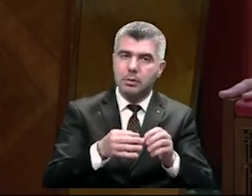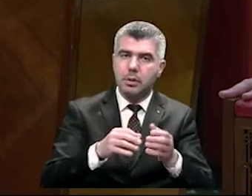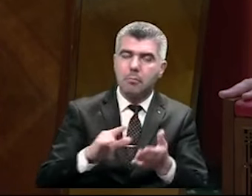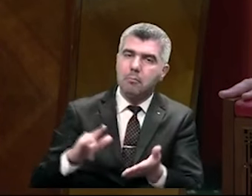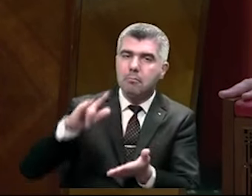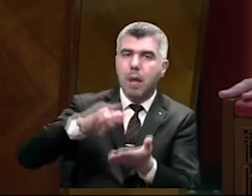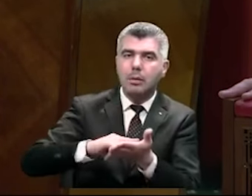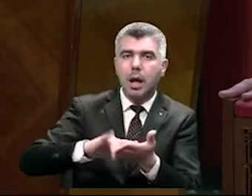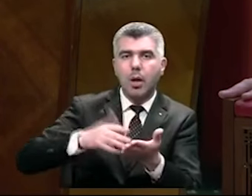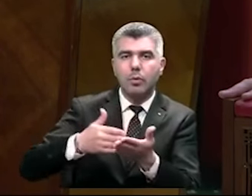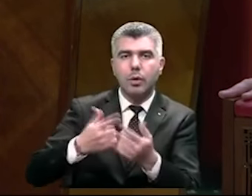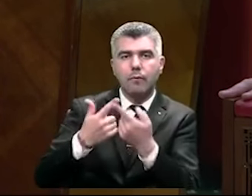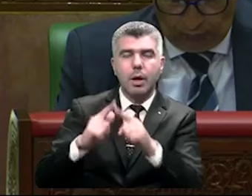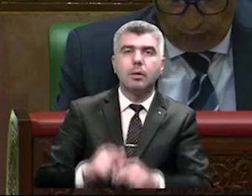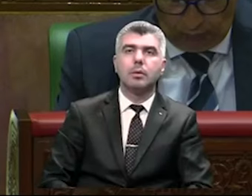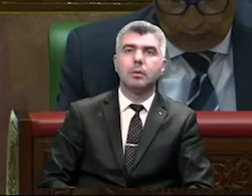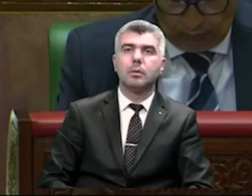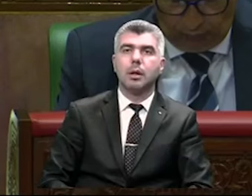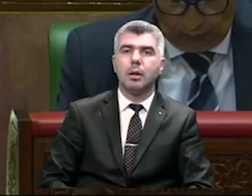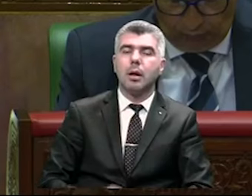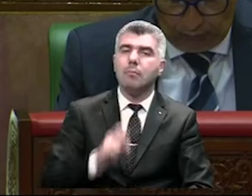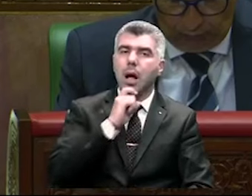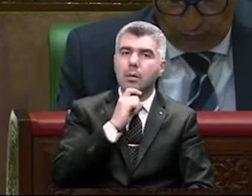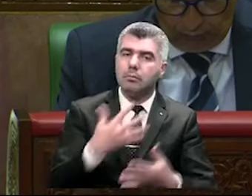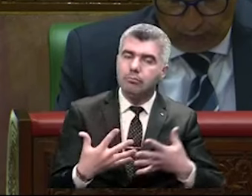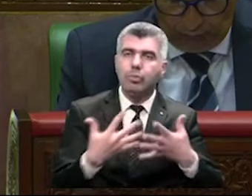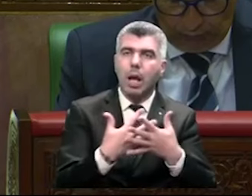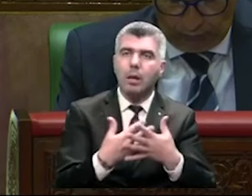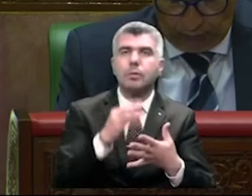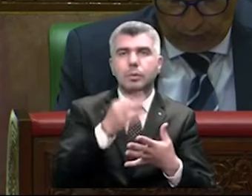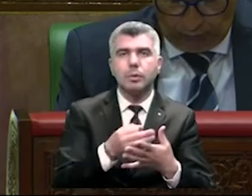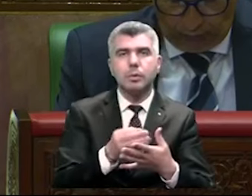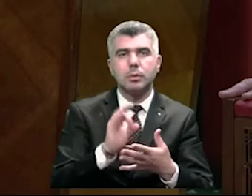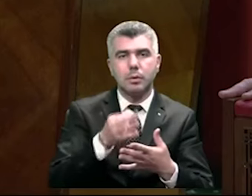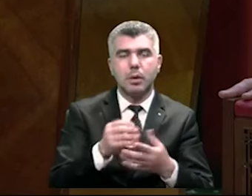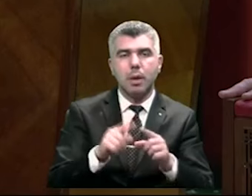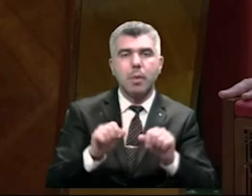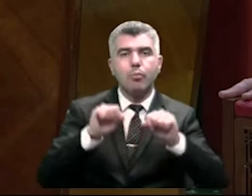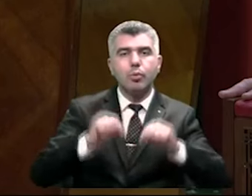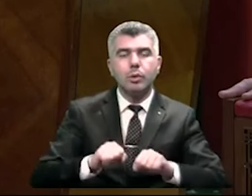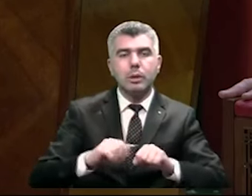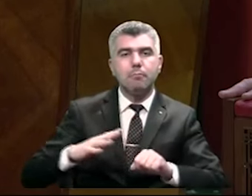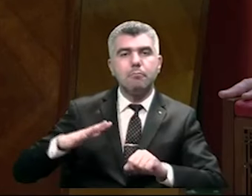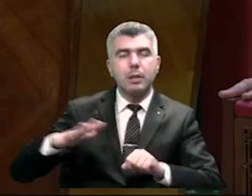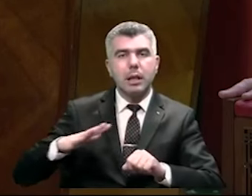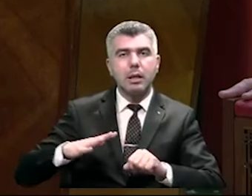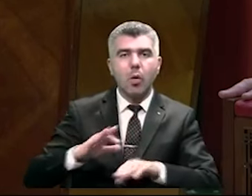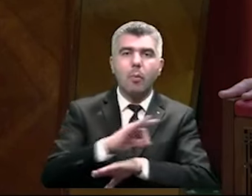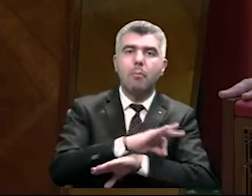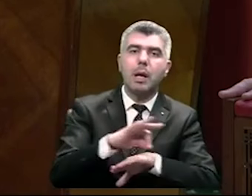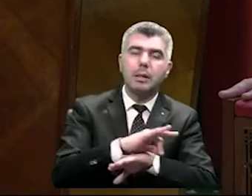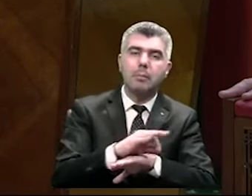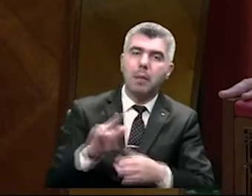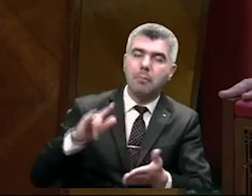المطارات الاخرى ويعني تيبقى هذا عمل مشترك حقيقه ما بين مجالس المدن وبين مكتب المطارات